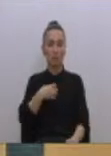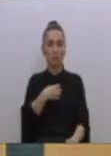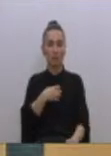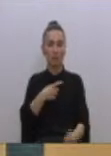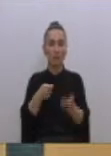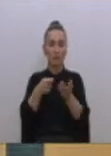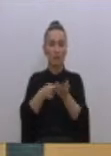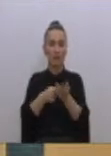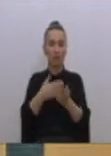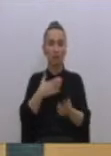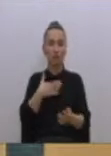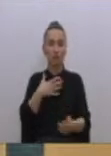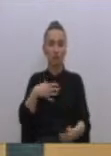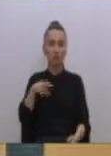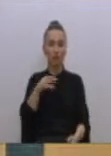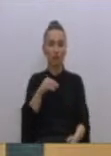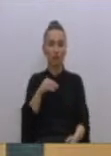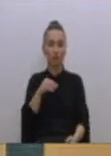წილად ჩვენ